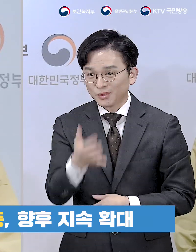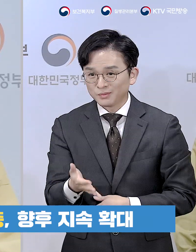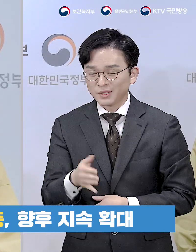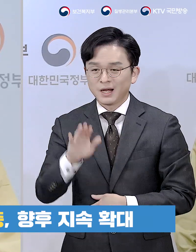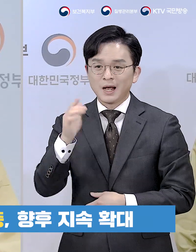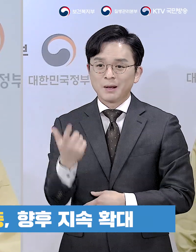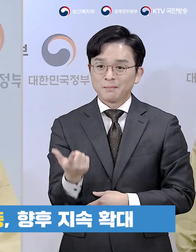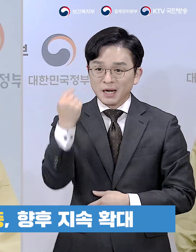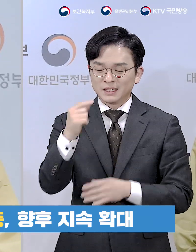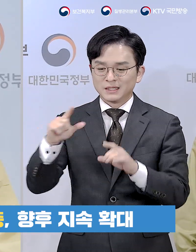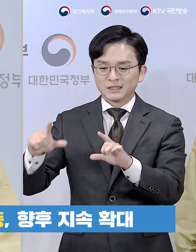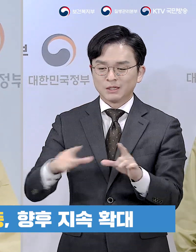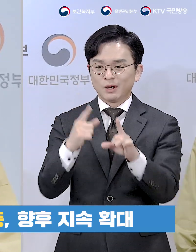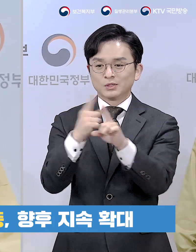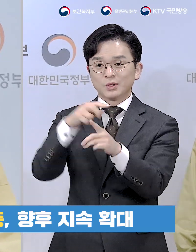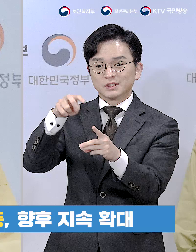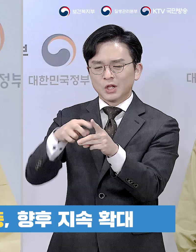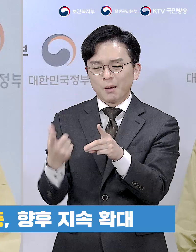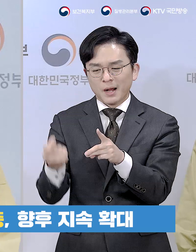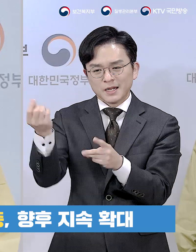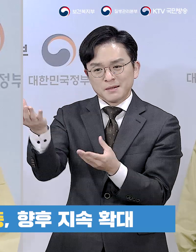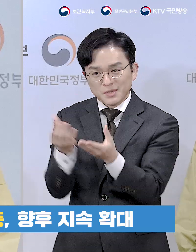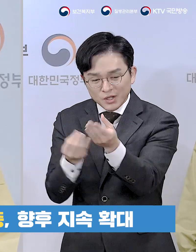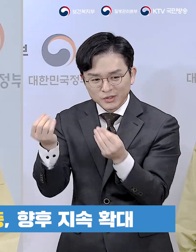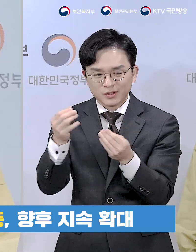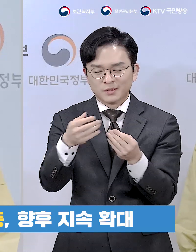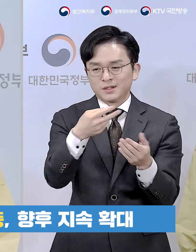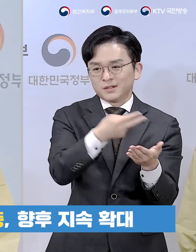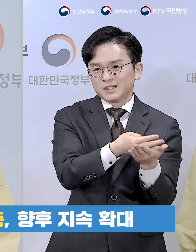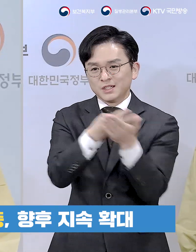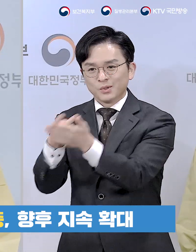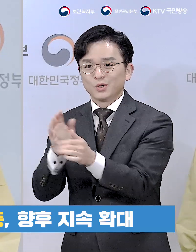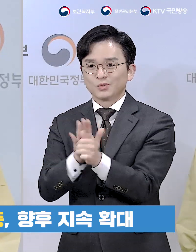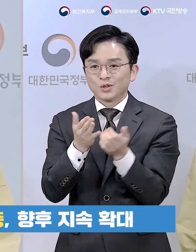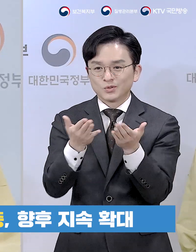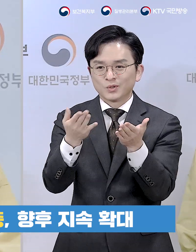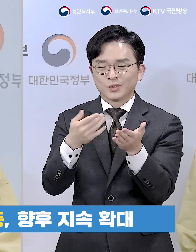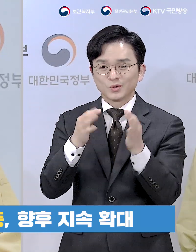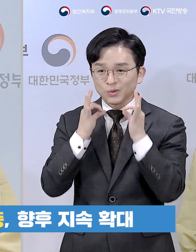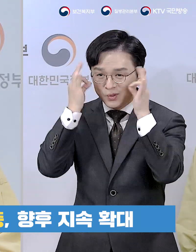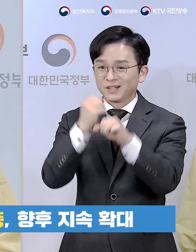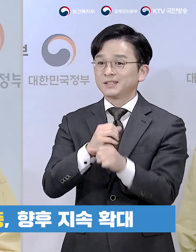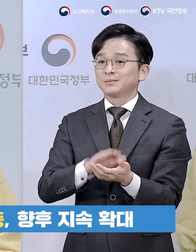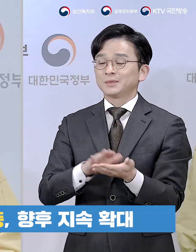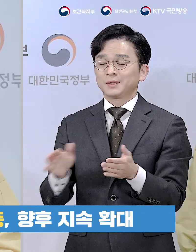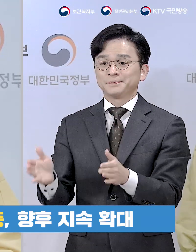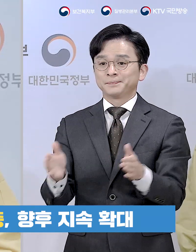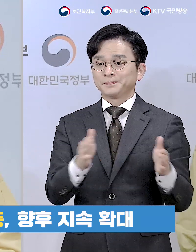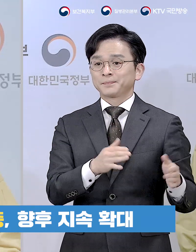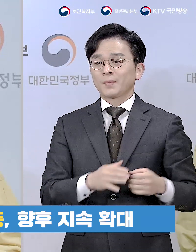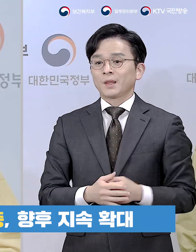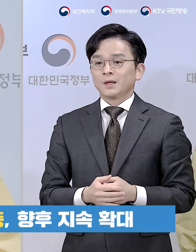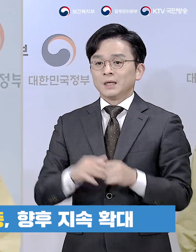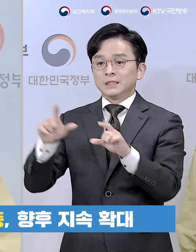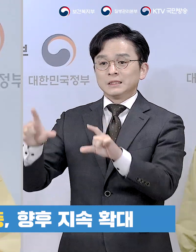최대한 신속하게 생활치료센터를 확충하여 안정적인 의료관리를 받을 수 있도록 노력하겠습니다.